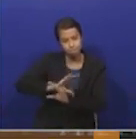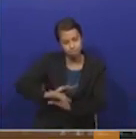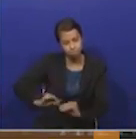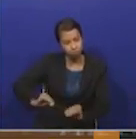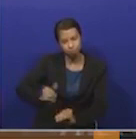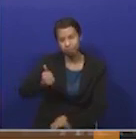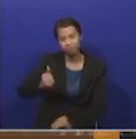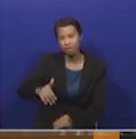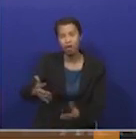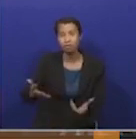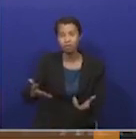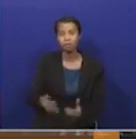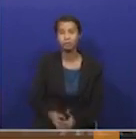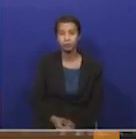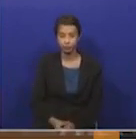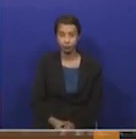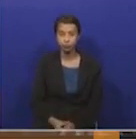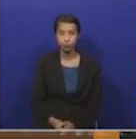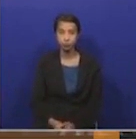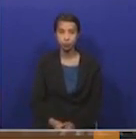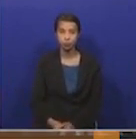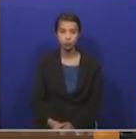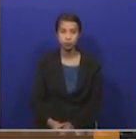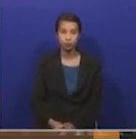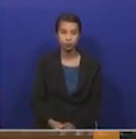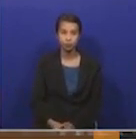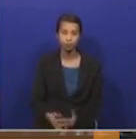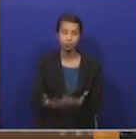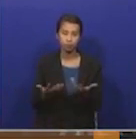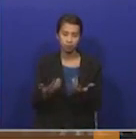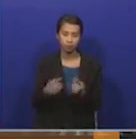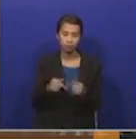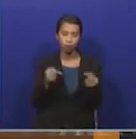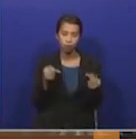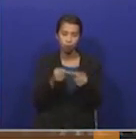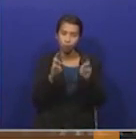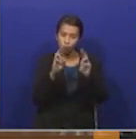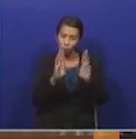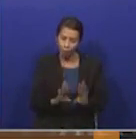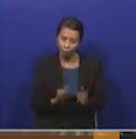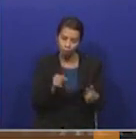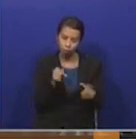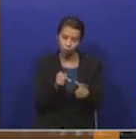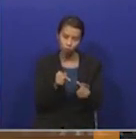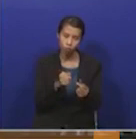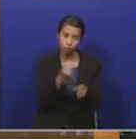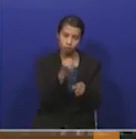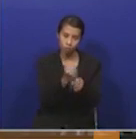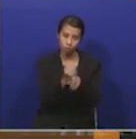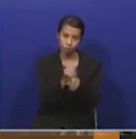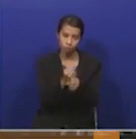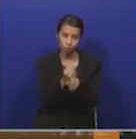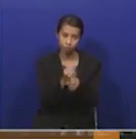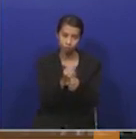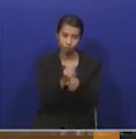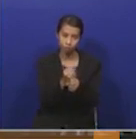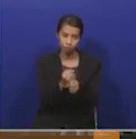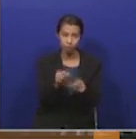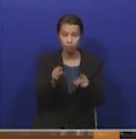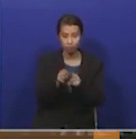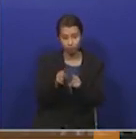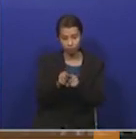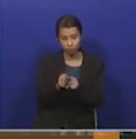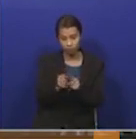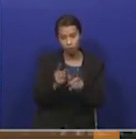ใต้ได้เพราะฉะนั้นรูปแบบของการที่จะนำไปสู่การเจรจา